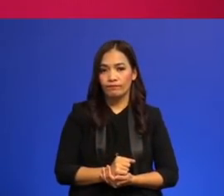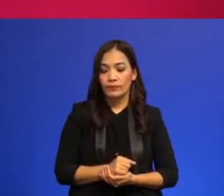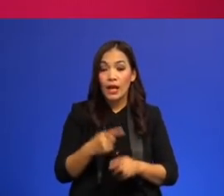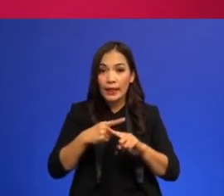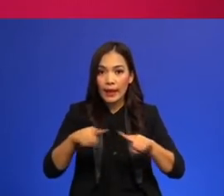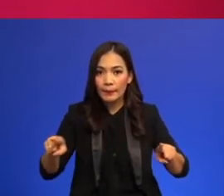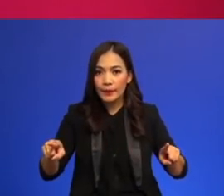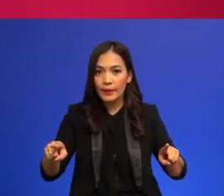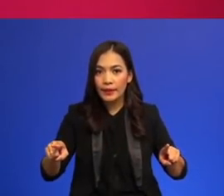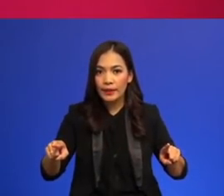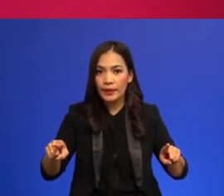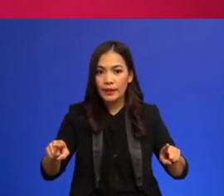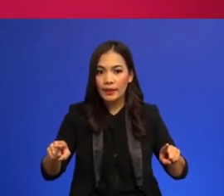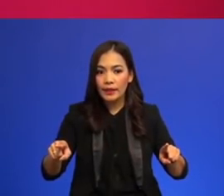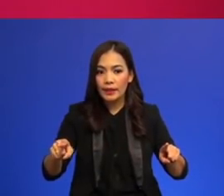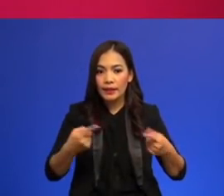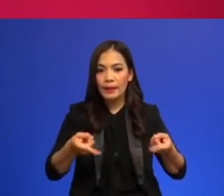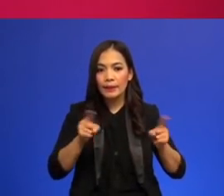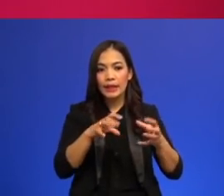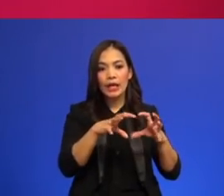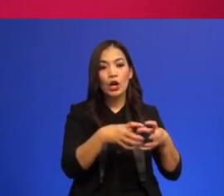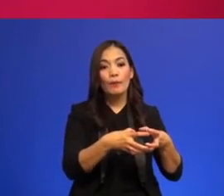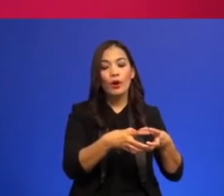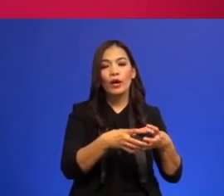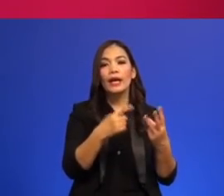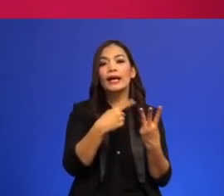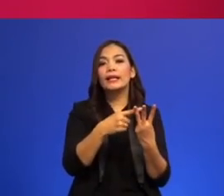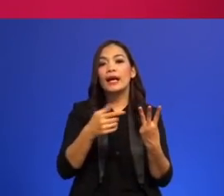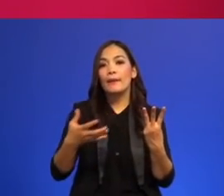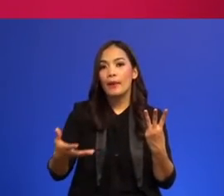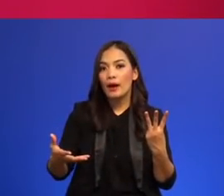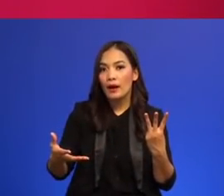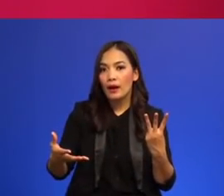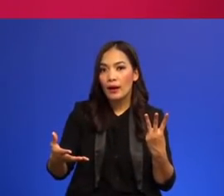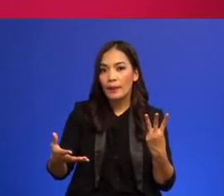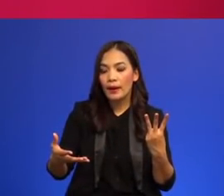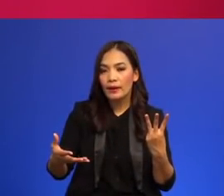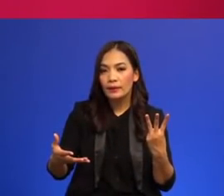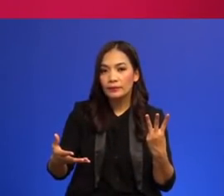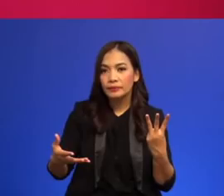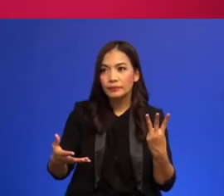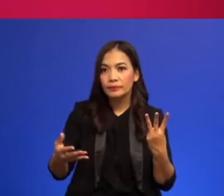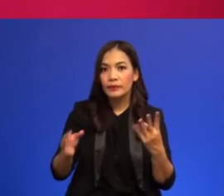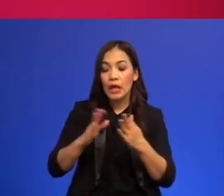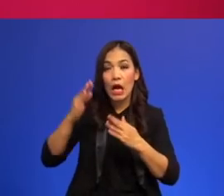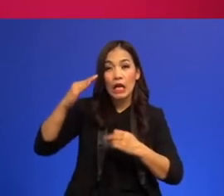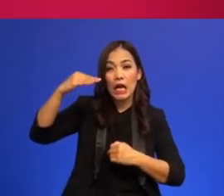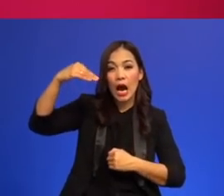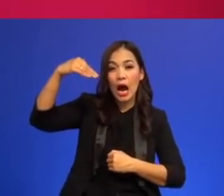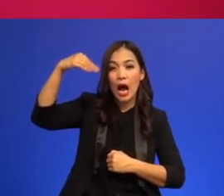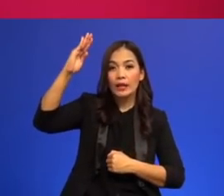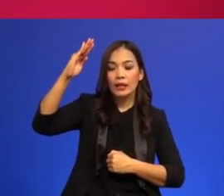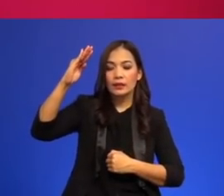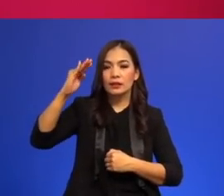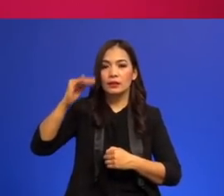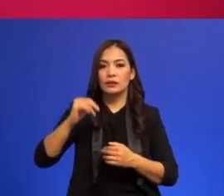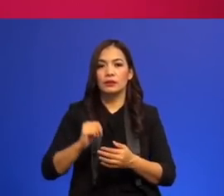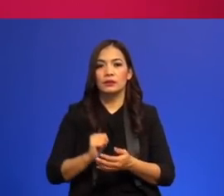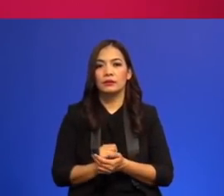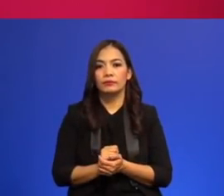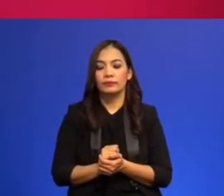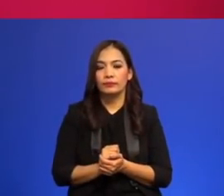Tetapi ada yang mengkategorikan ketiga, the open-faced sandwich generation.